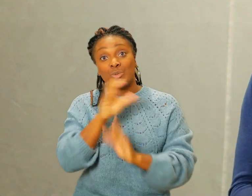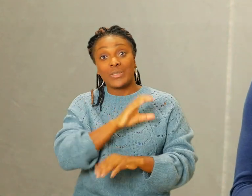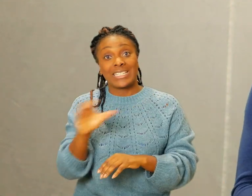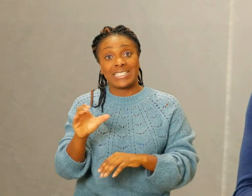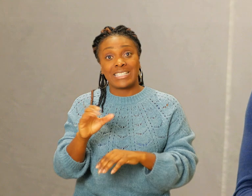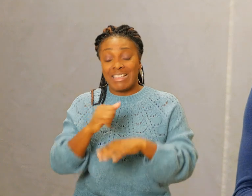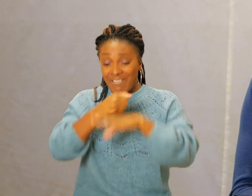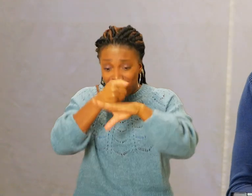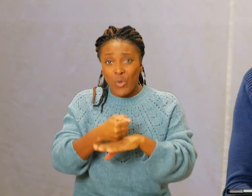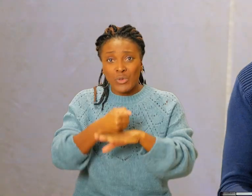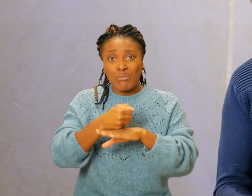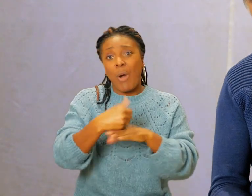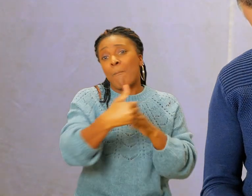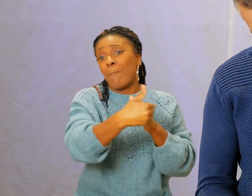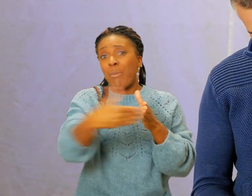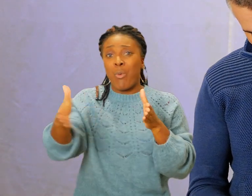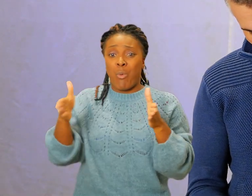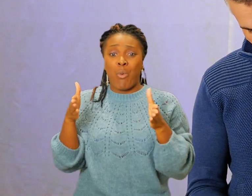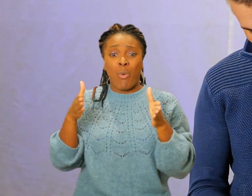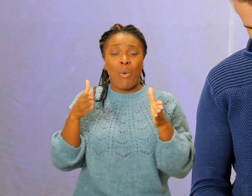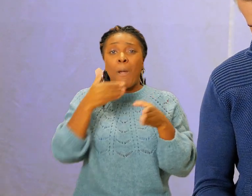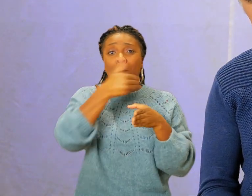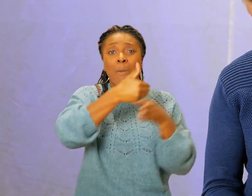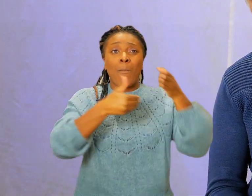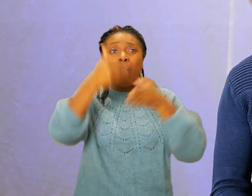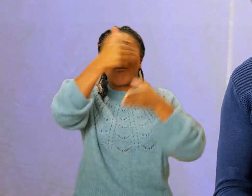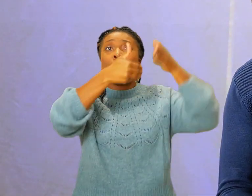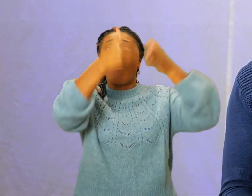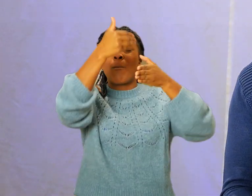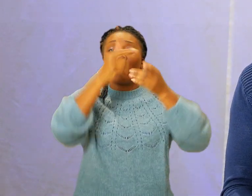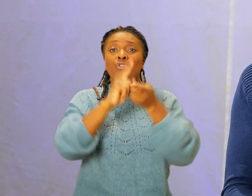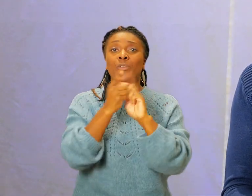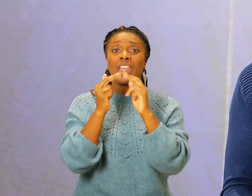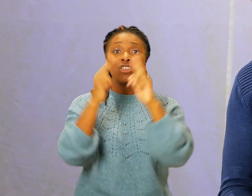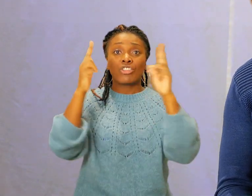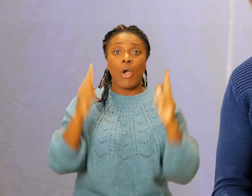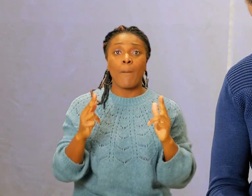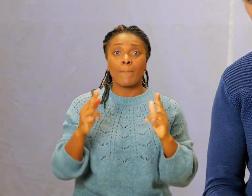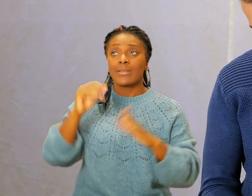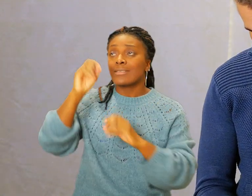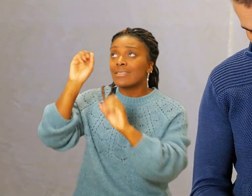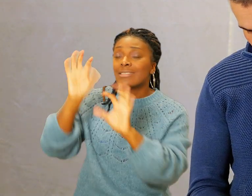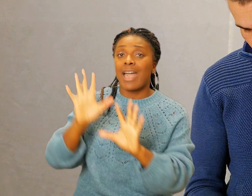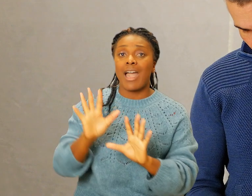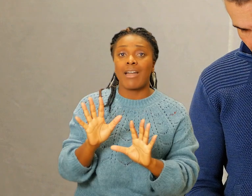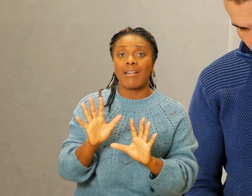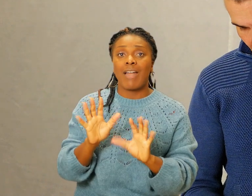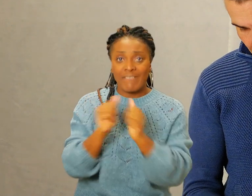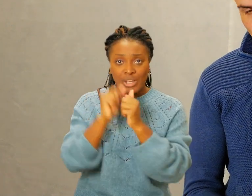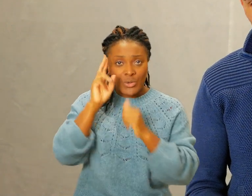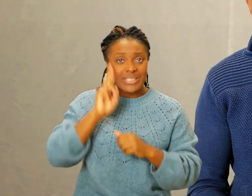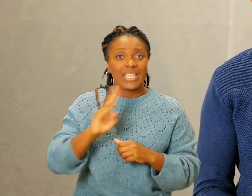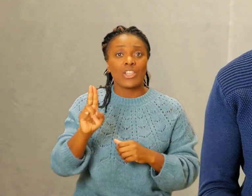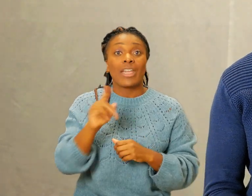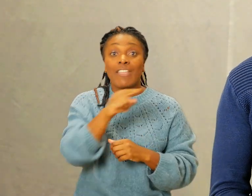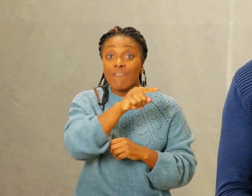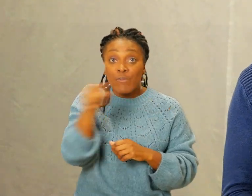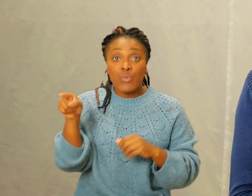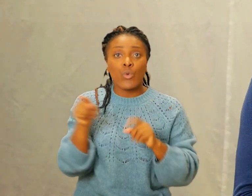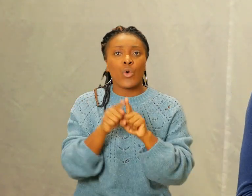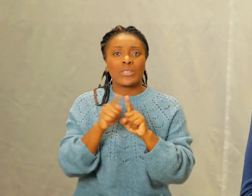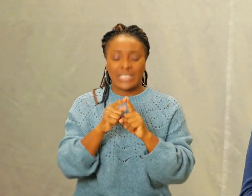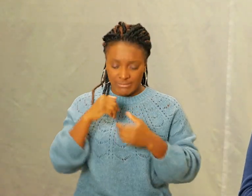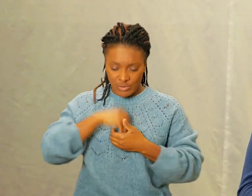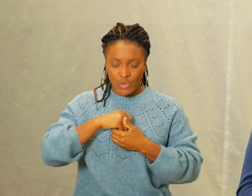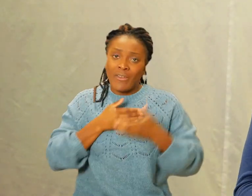bien coordonné s'élève pour être un temple saint dans le Seigneur. En lui, vous êtes aussi édifiés pour être une habitation de Dieu